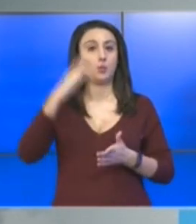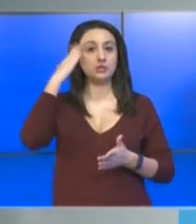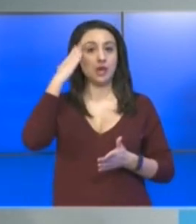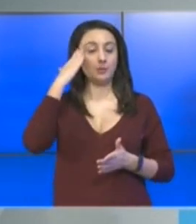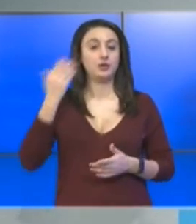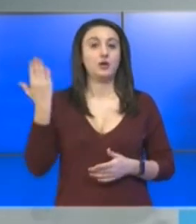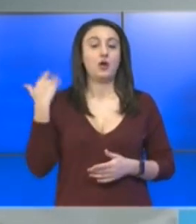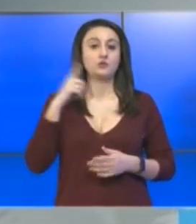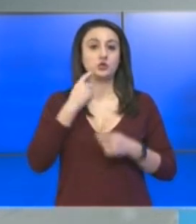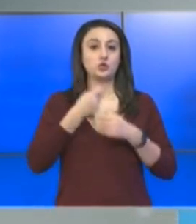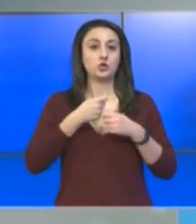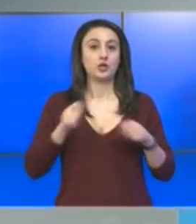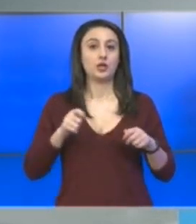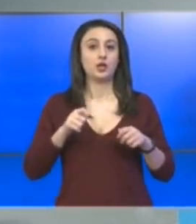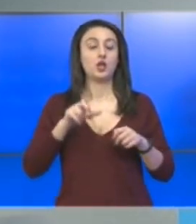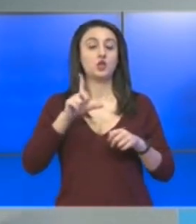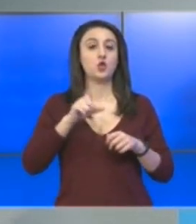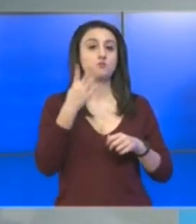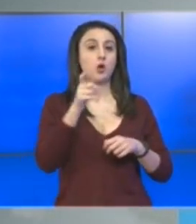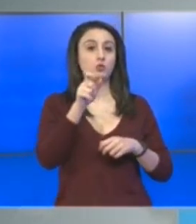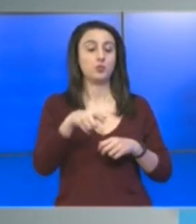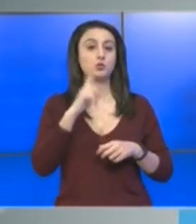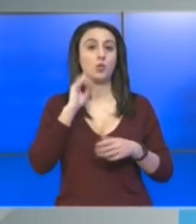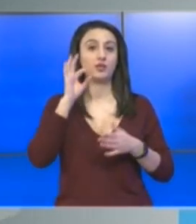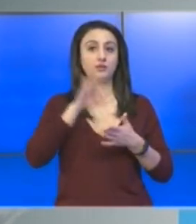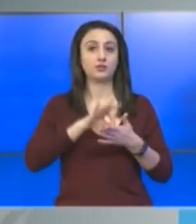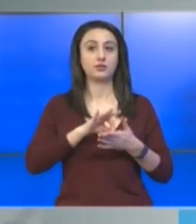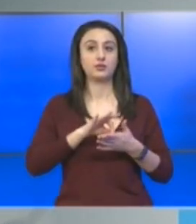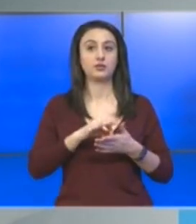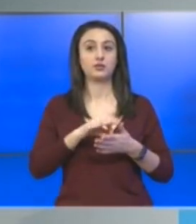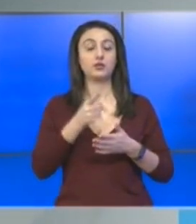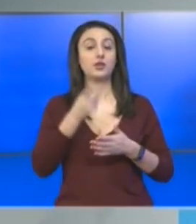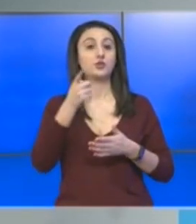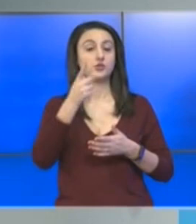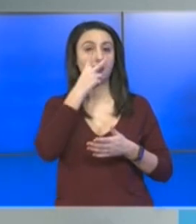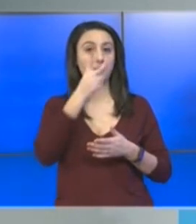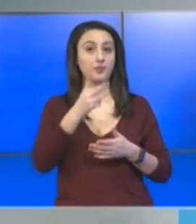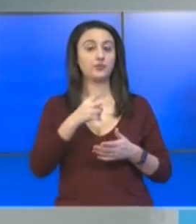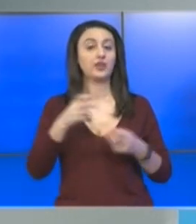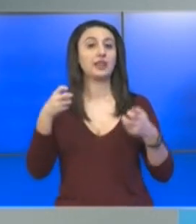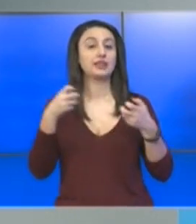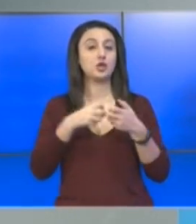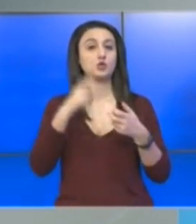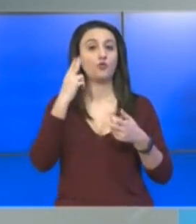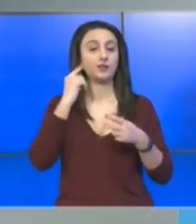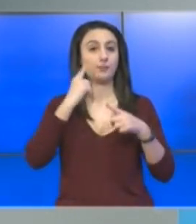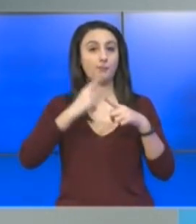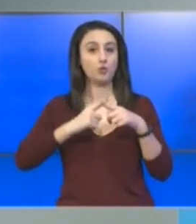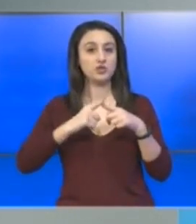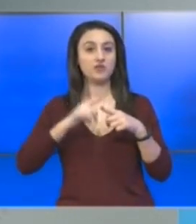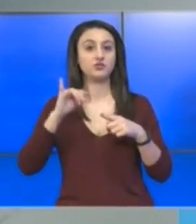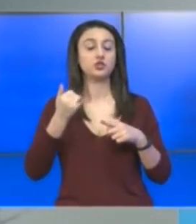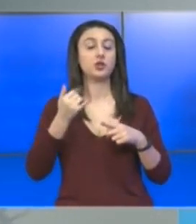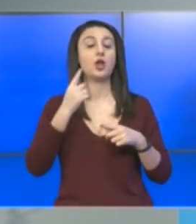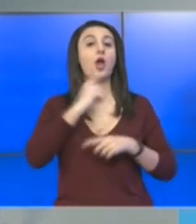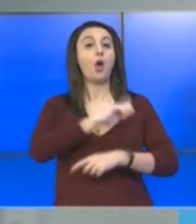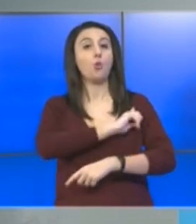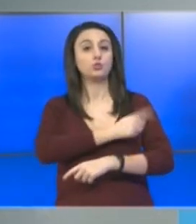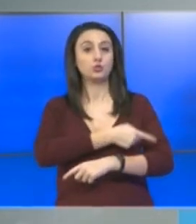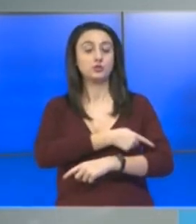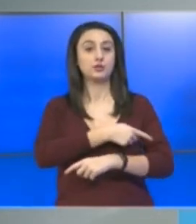erau în total 24 de persoane diagnosticate. Dintre acestea, iată că doar testul fetei a ieșit pozitiv și autoritățile de acolo,